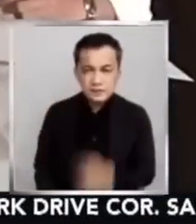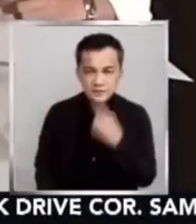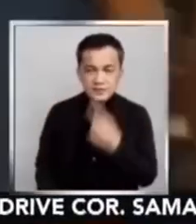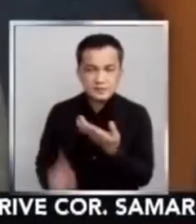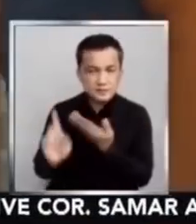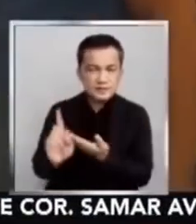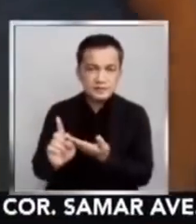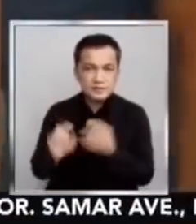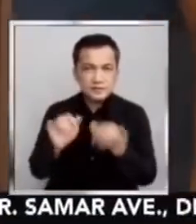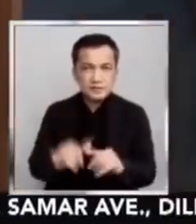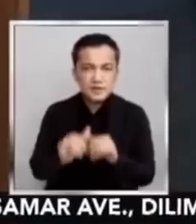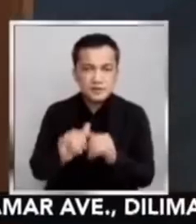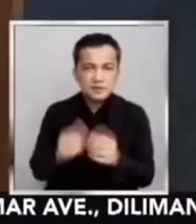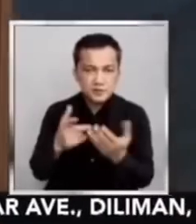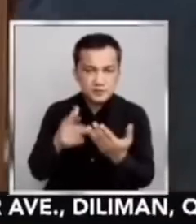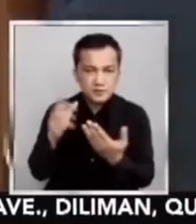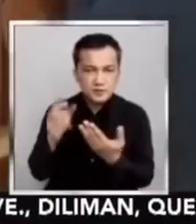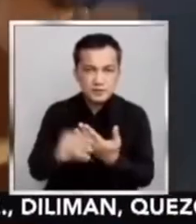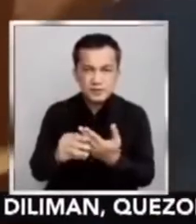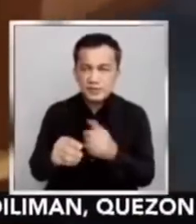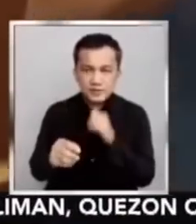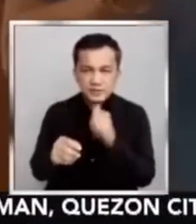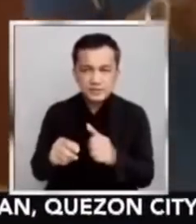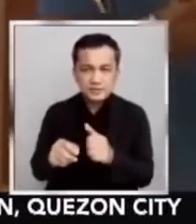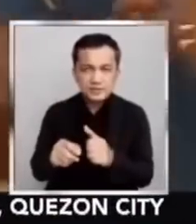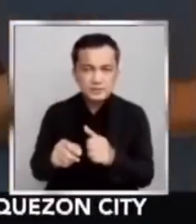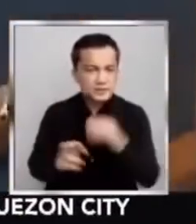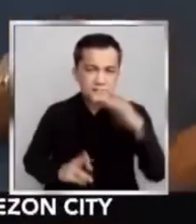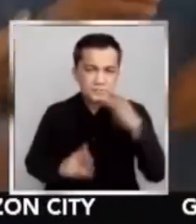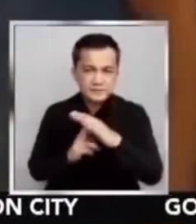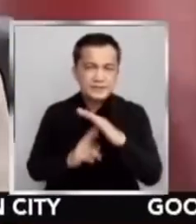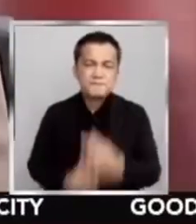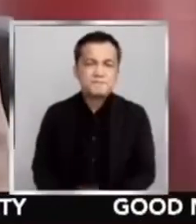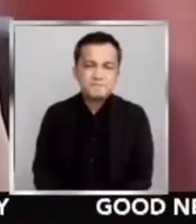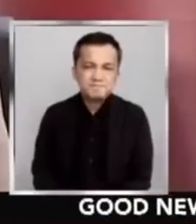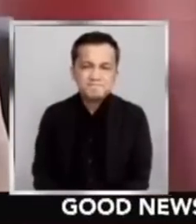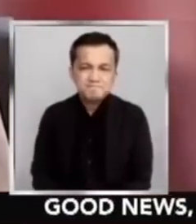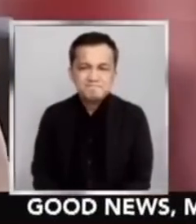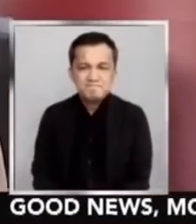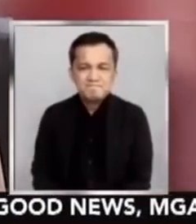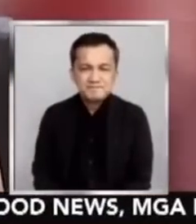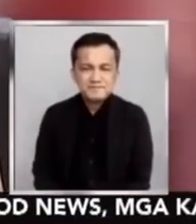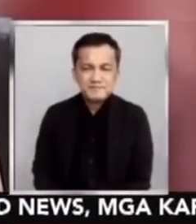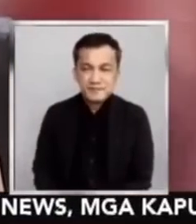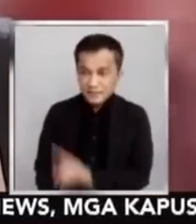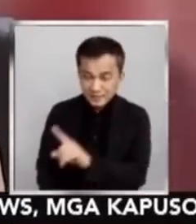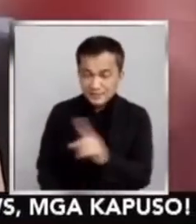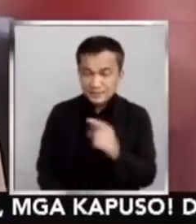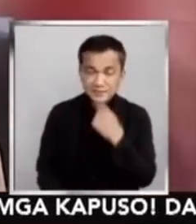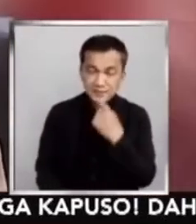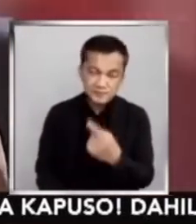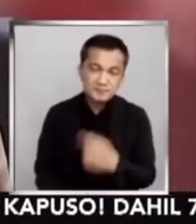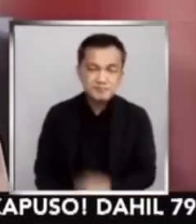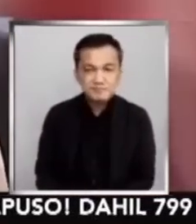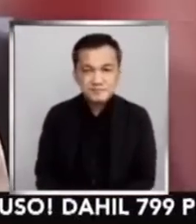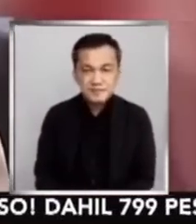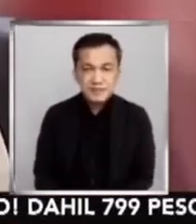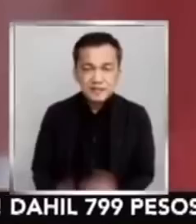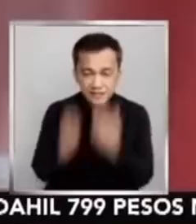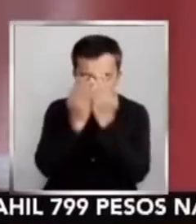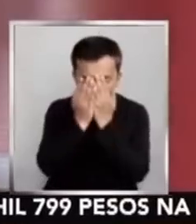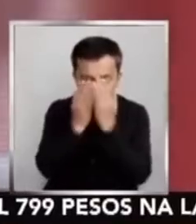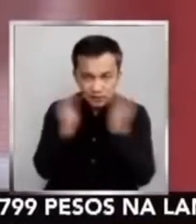ang programa at hindi pa siya magre-retiro. Sa isa lang masasabi ko, Itbulaga is here to